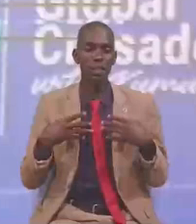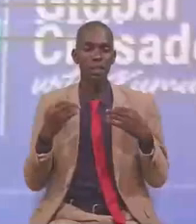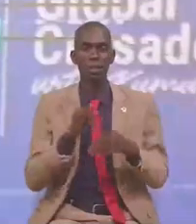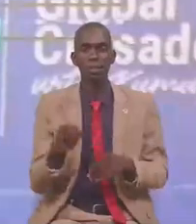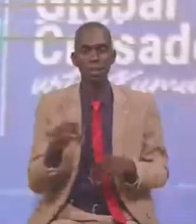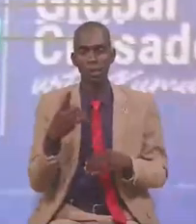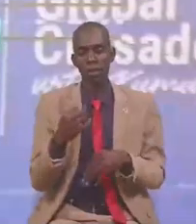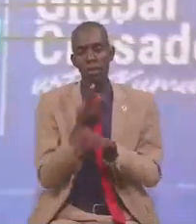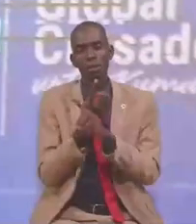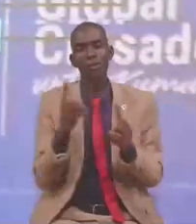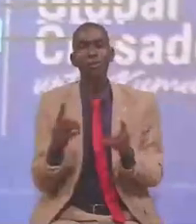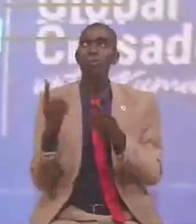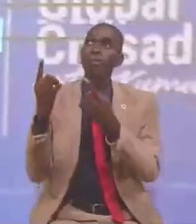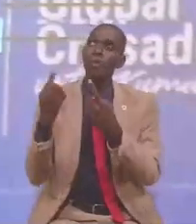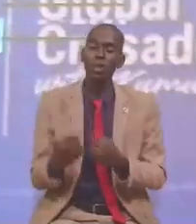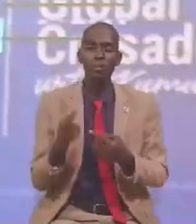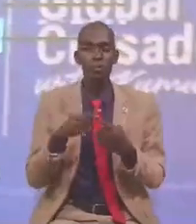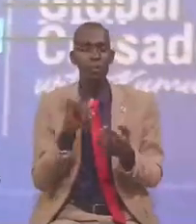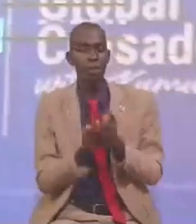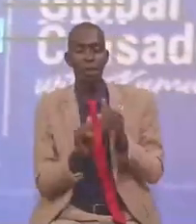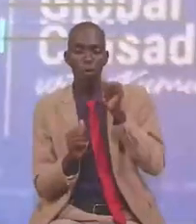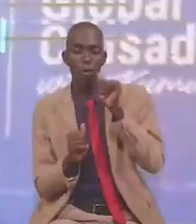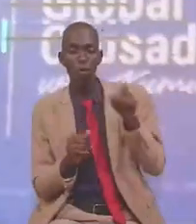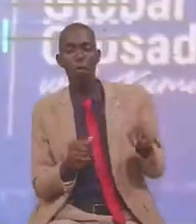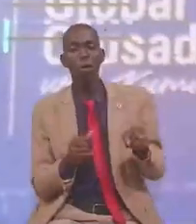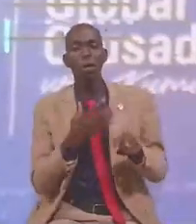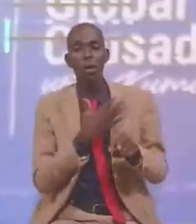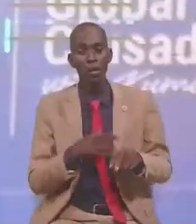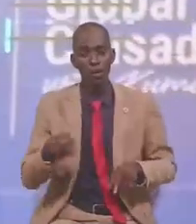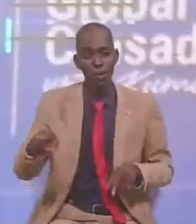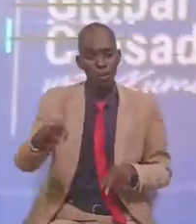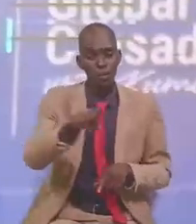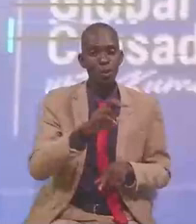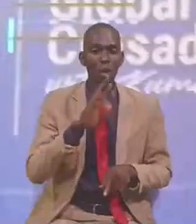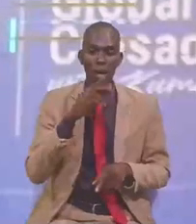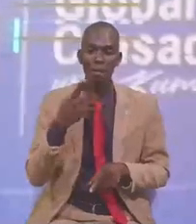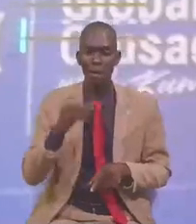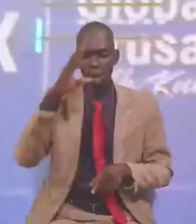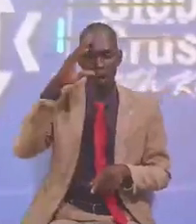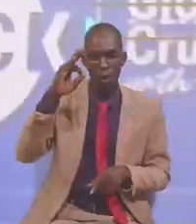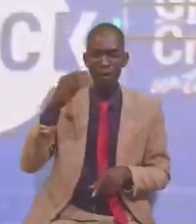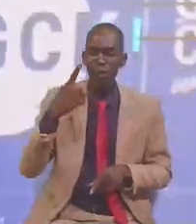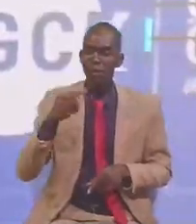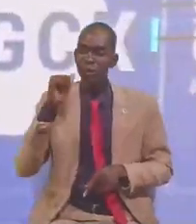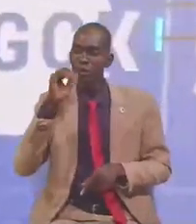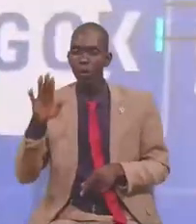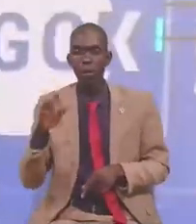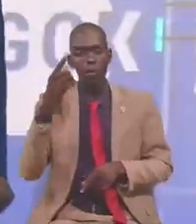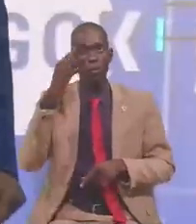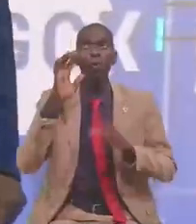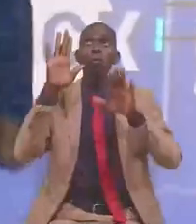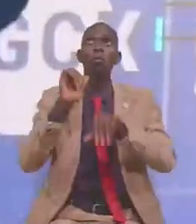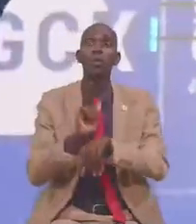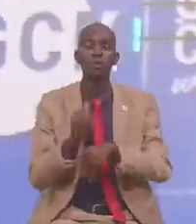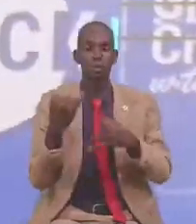délivrance, alors est venue à cette femme. Et toi, tu es la femme, tu es l'homme de miracle